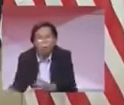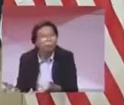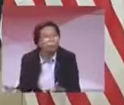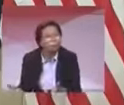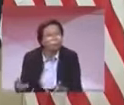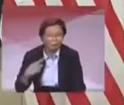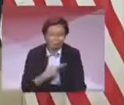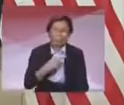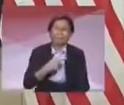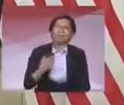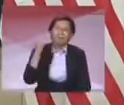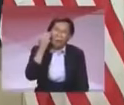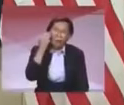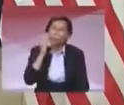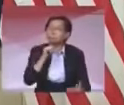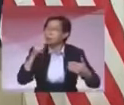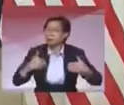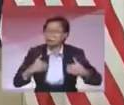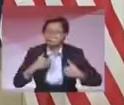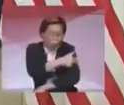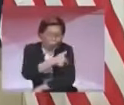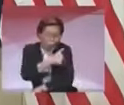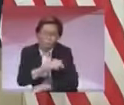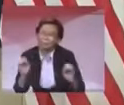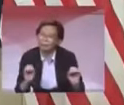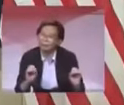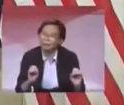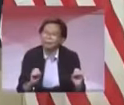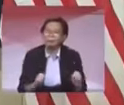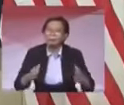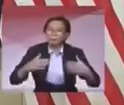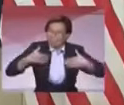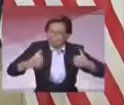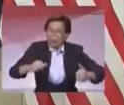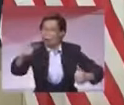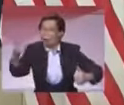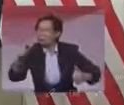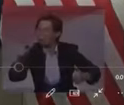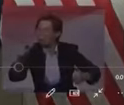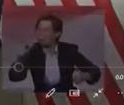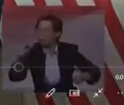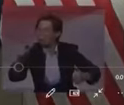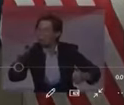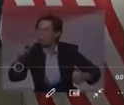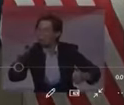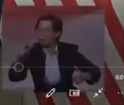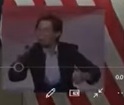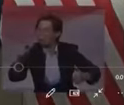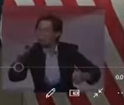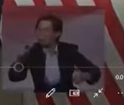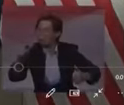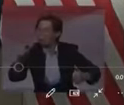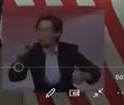tahu tidak mempunyai kemudahan hospital ataupun fasiliti kesihatan lain yang lengkap. Even more